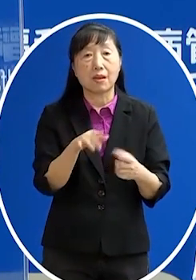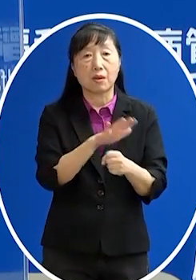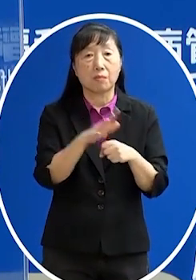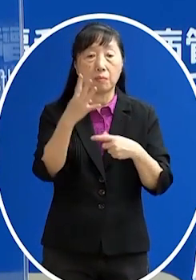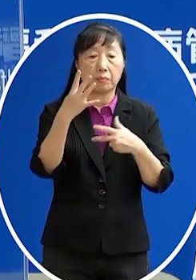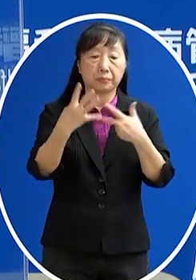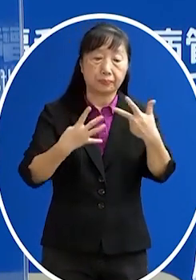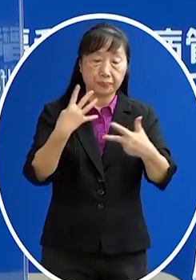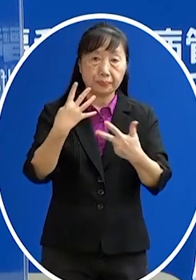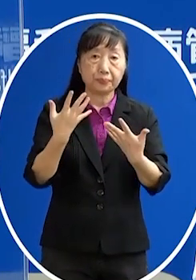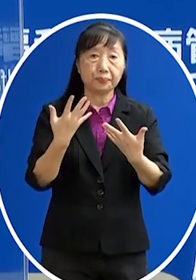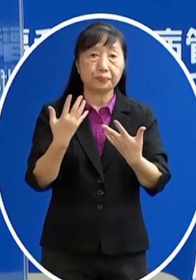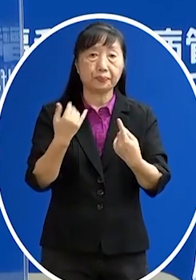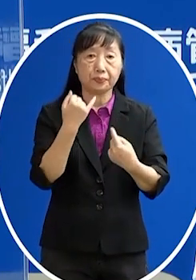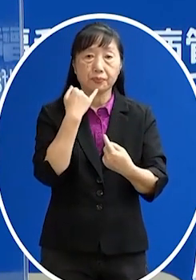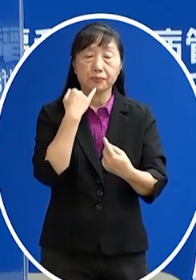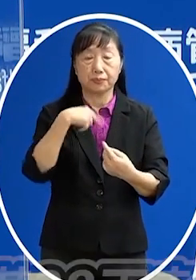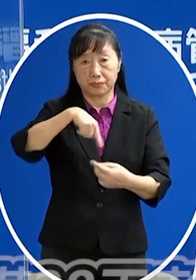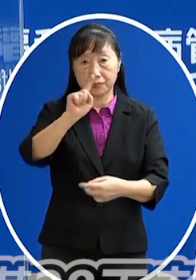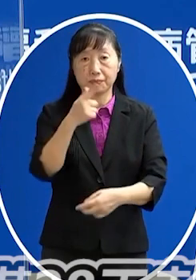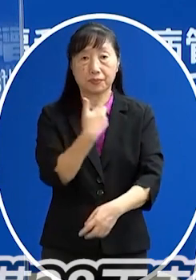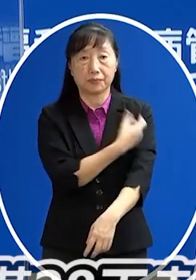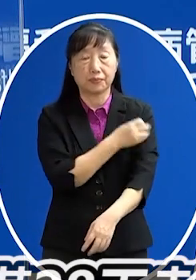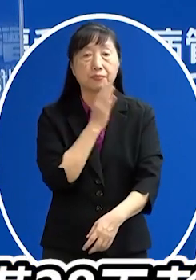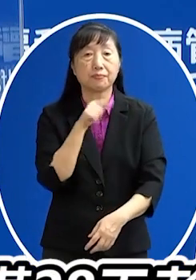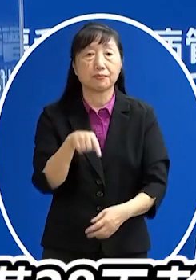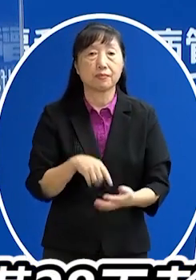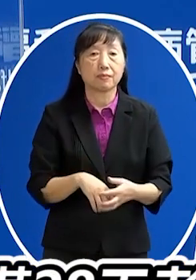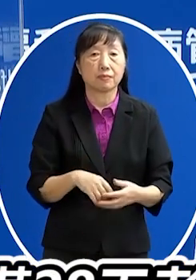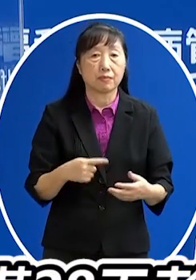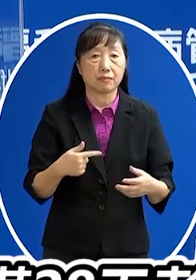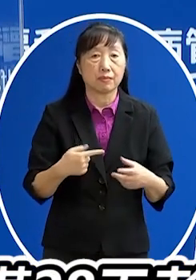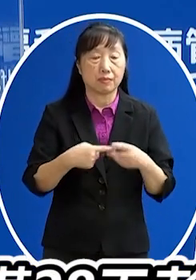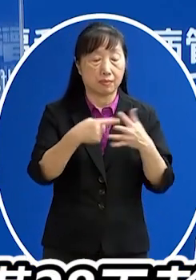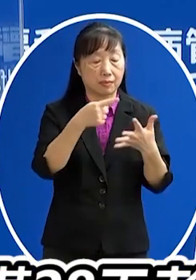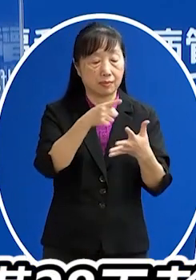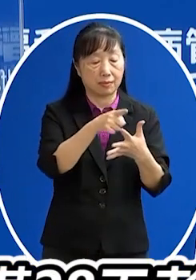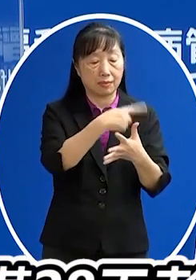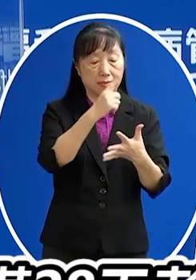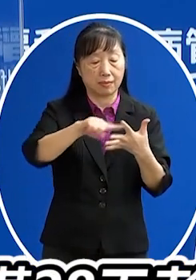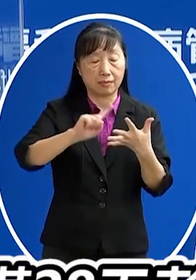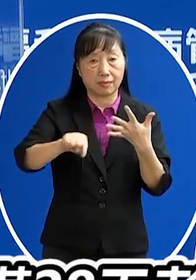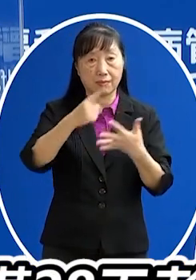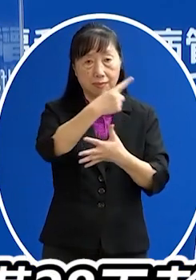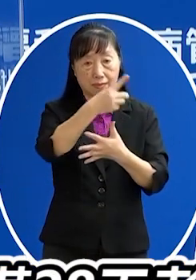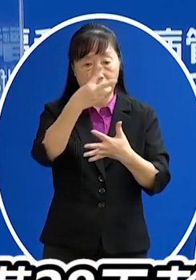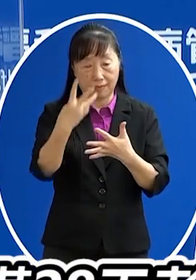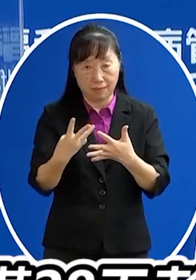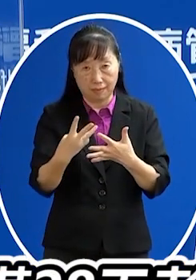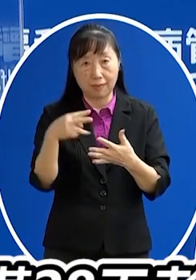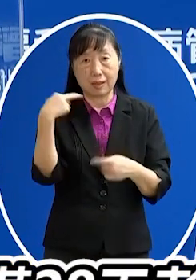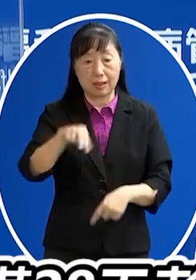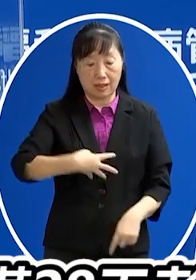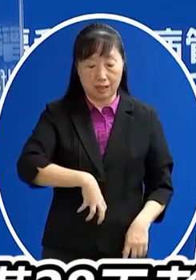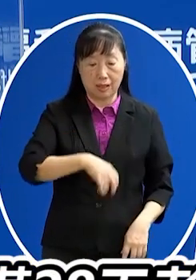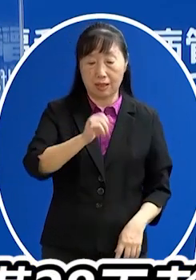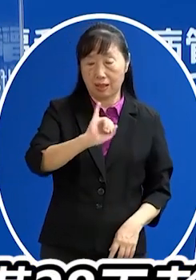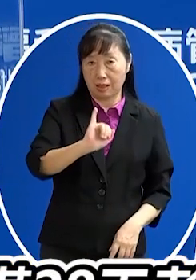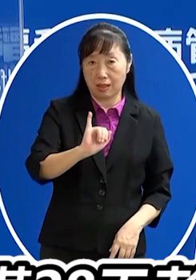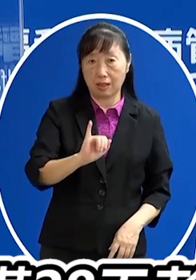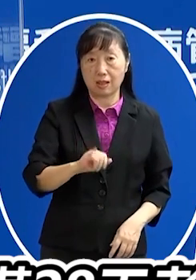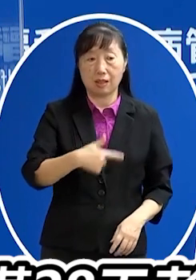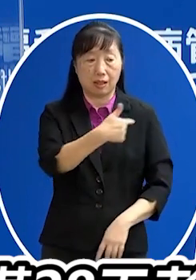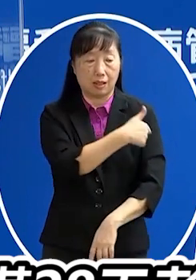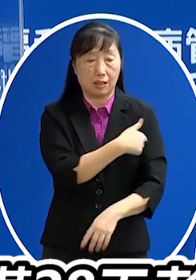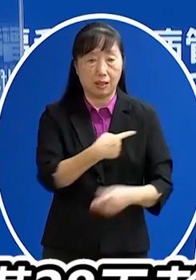就可以来施打第二剂，好，所以我们讲第一类到第三类的对象及孕妇。第一